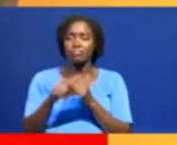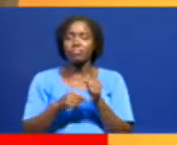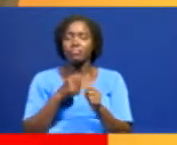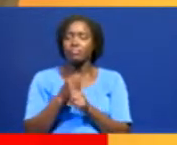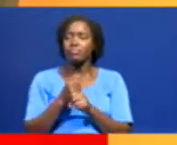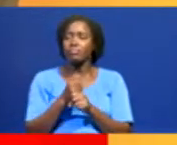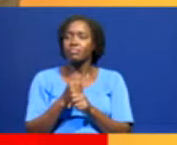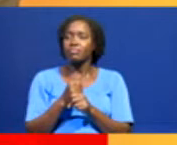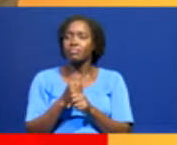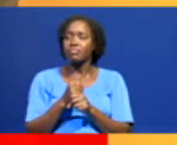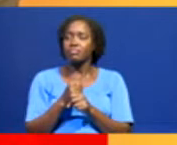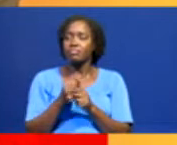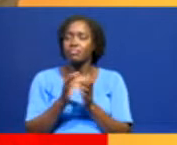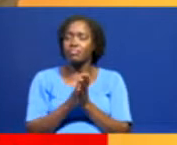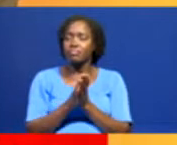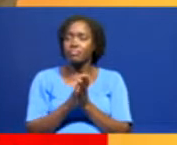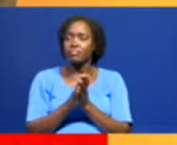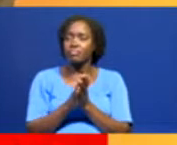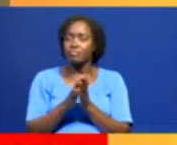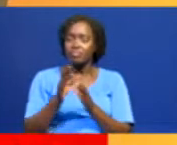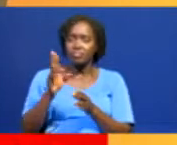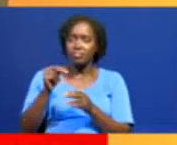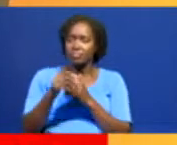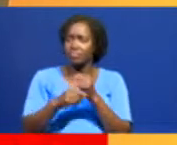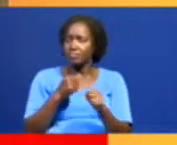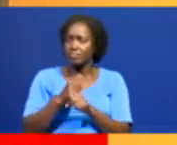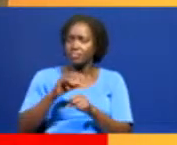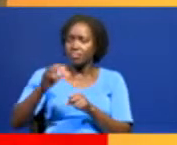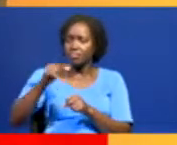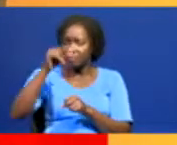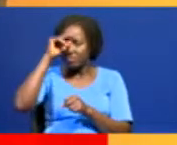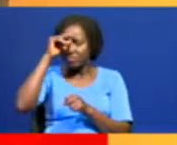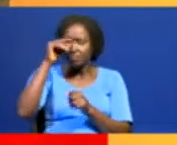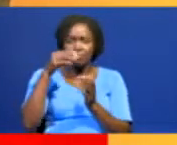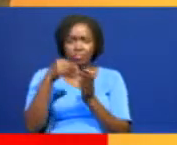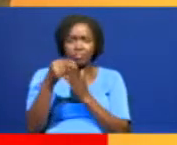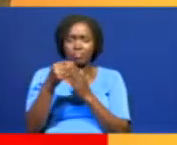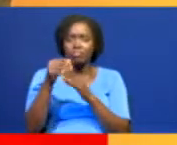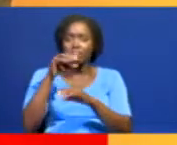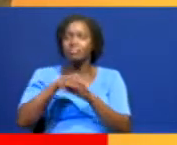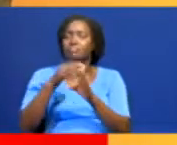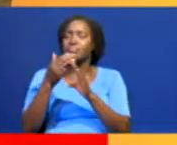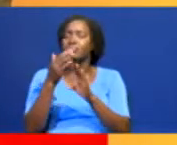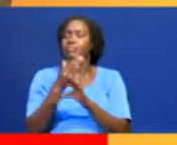zimepita, hakuna mwaka ambayo serikali za gatuzi zilikuwa zimepata pesa zao kabla